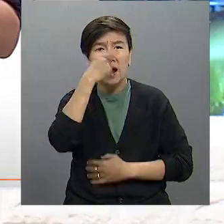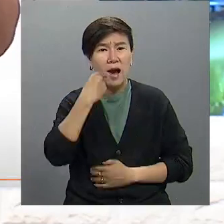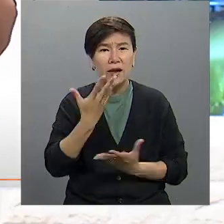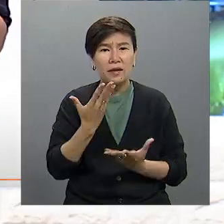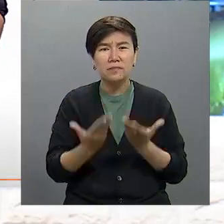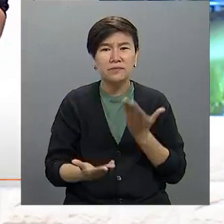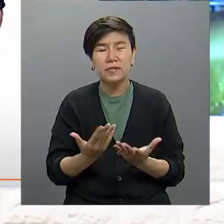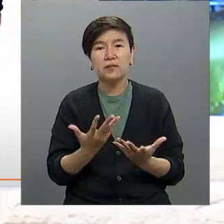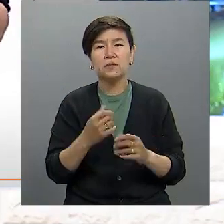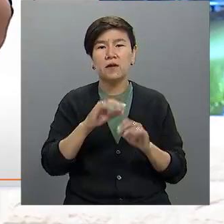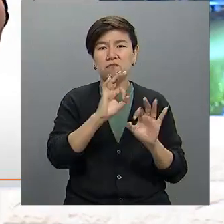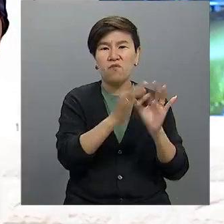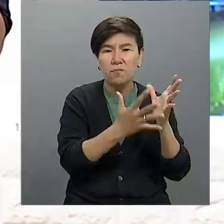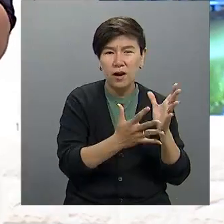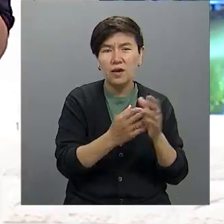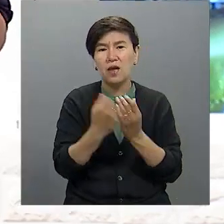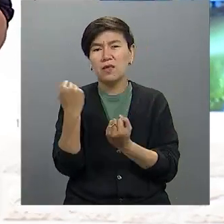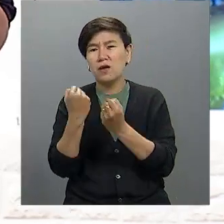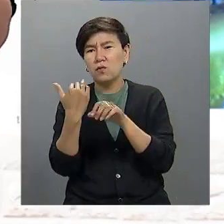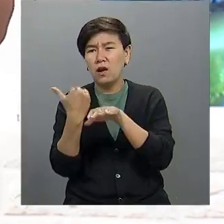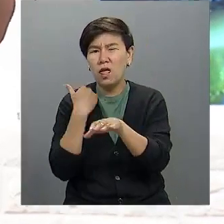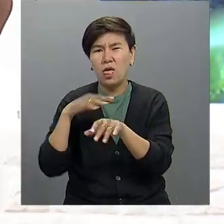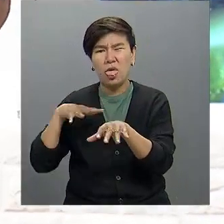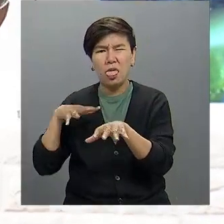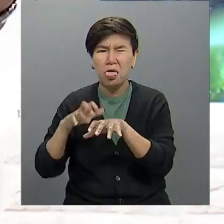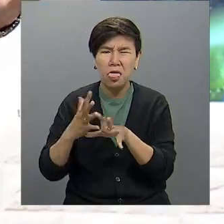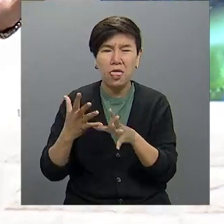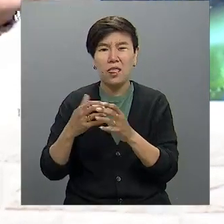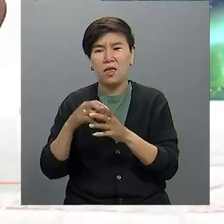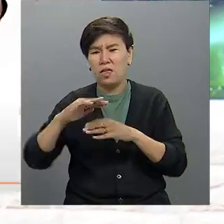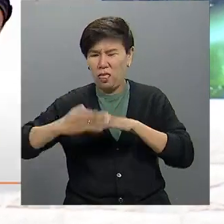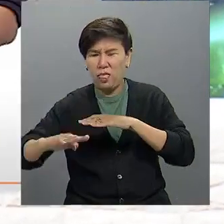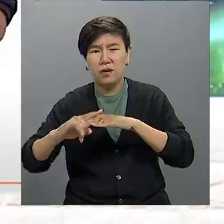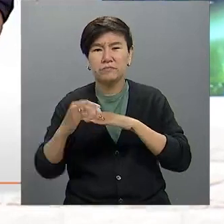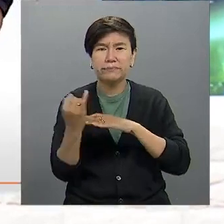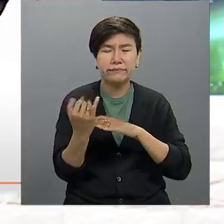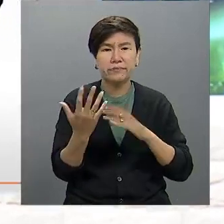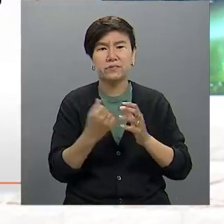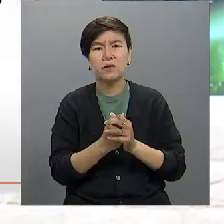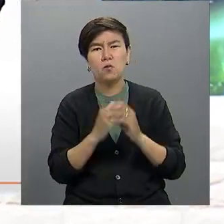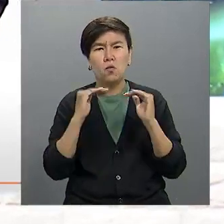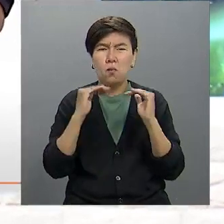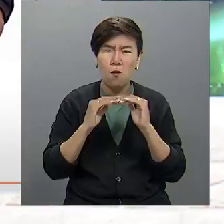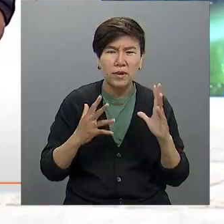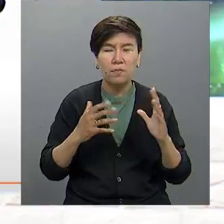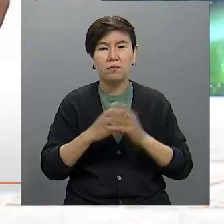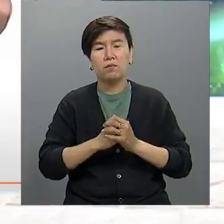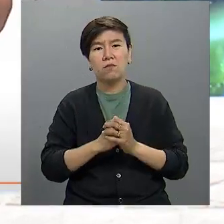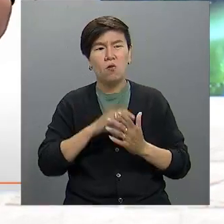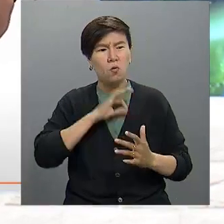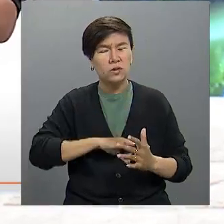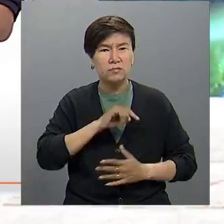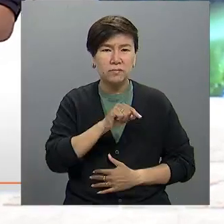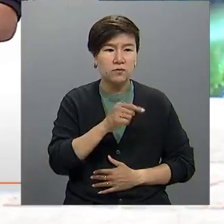ดถนนพังไม่ได้รับความเป็นธรรมอยากช่วยเหลือคนยากไร้นะคะเรียนเชิญเลยนะคะหมายเลขโทรศัพท์ของเรา